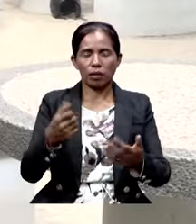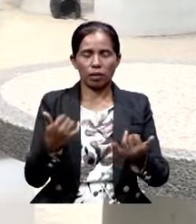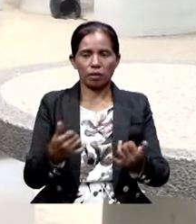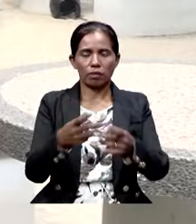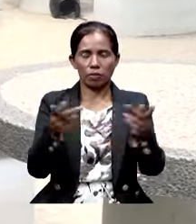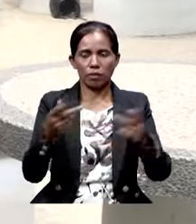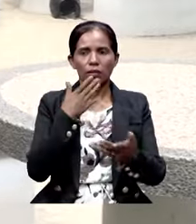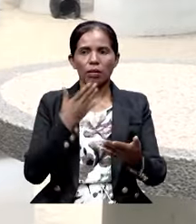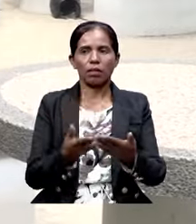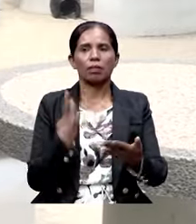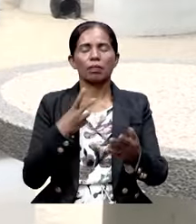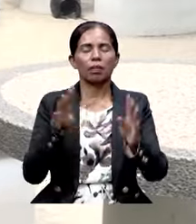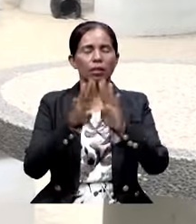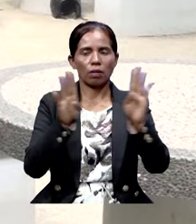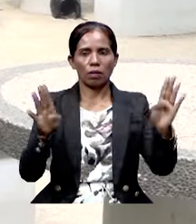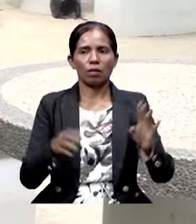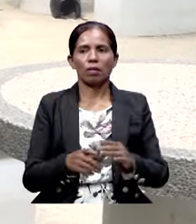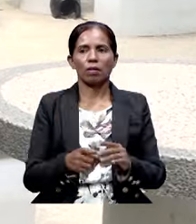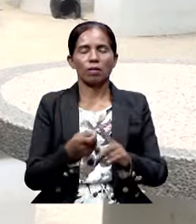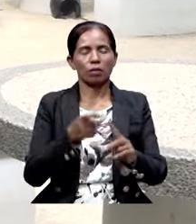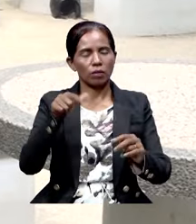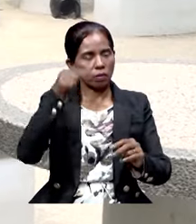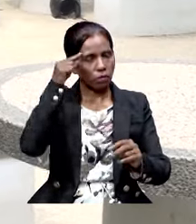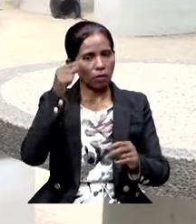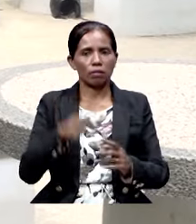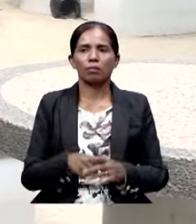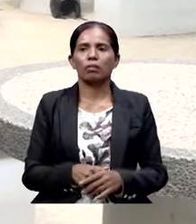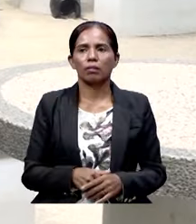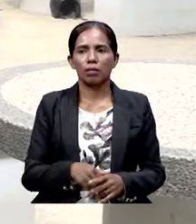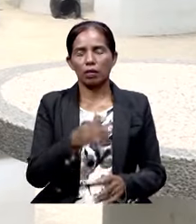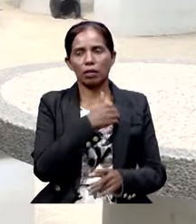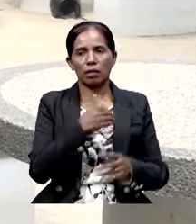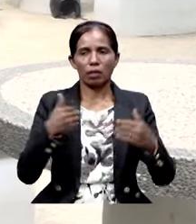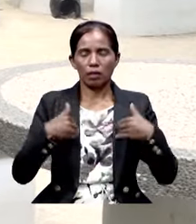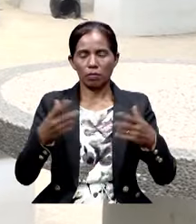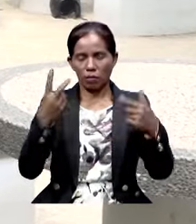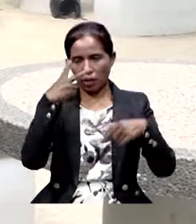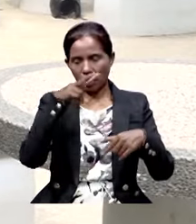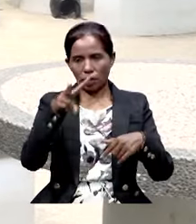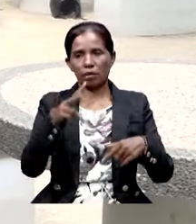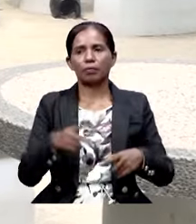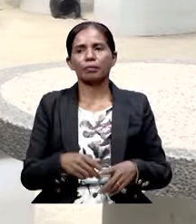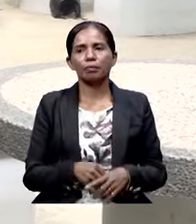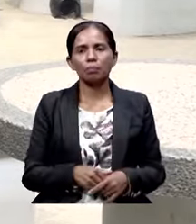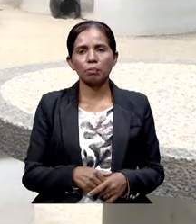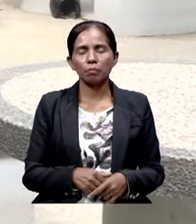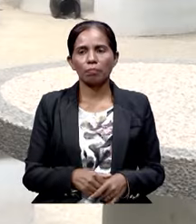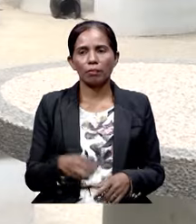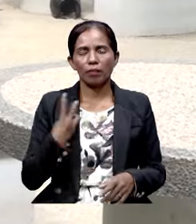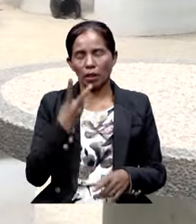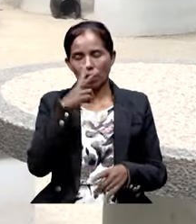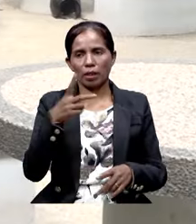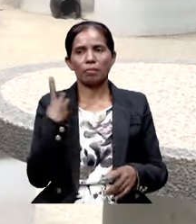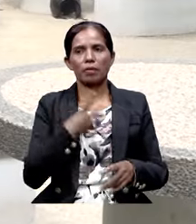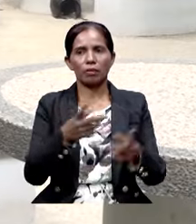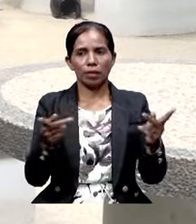dia kuitu hori ame tu loke idane mai be parte usi guvernu sidau ki ha tumai ne hasan mai hare amine fatin sidau